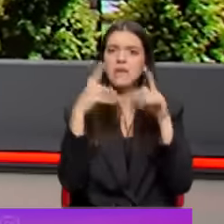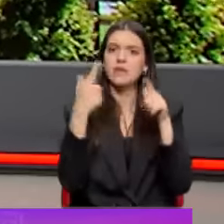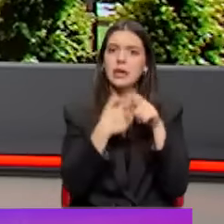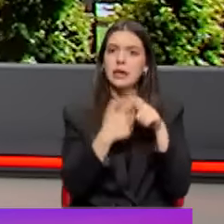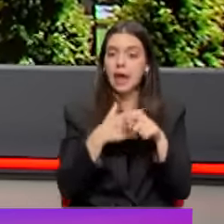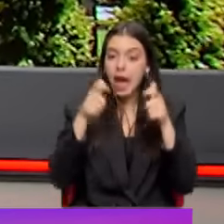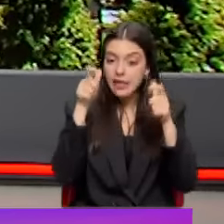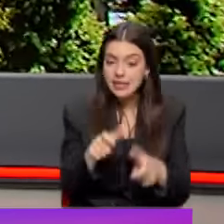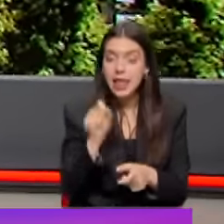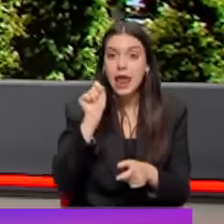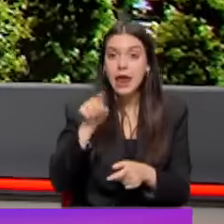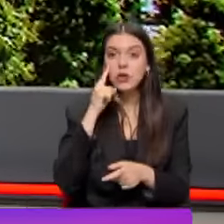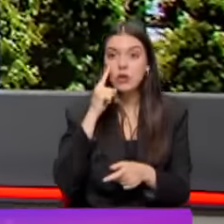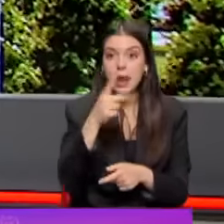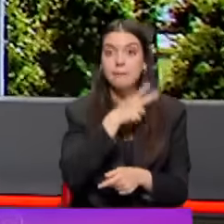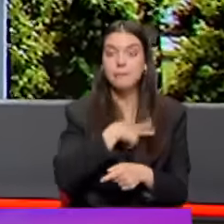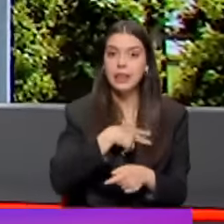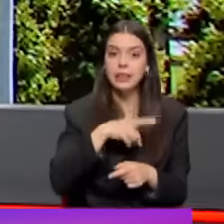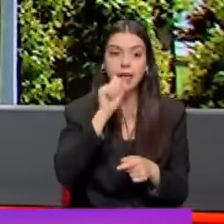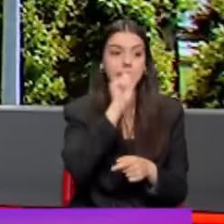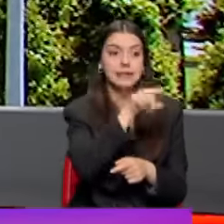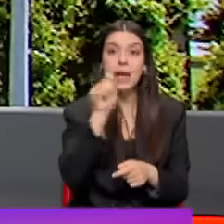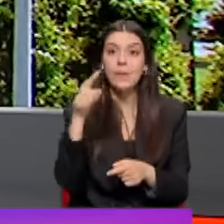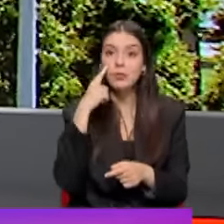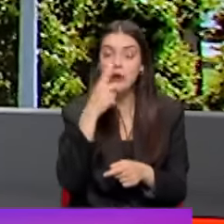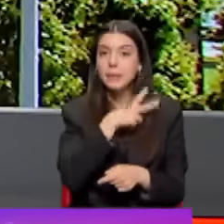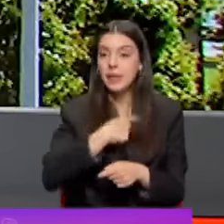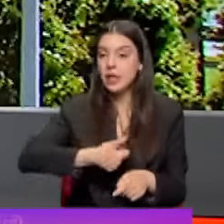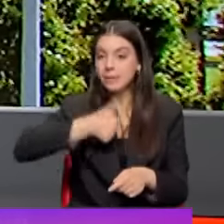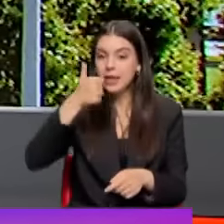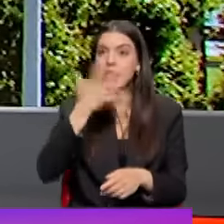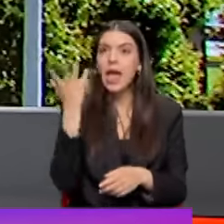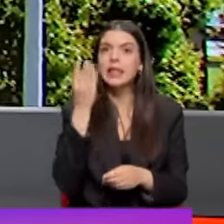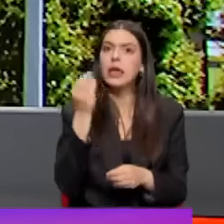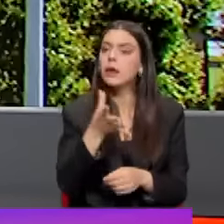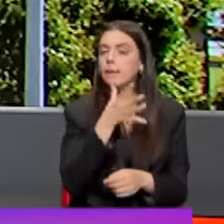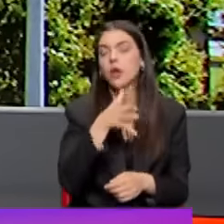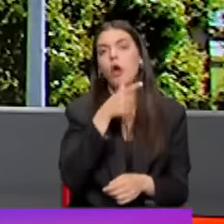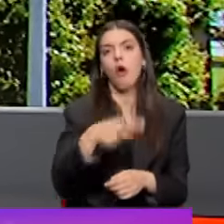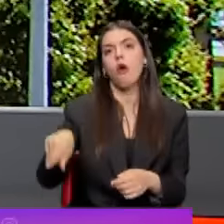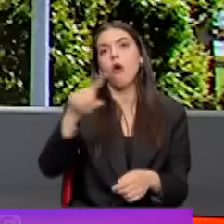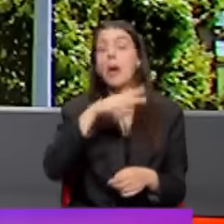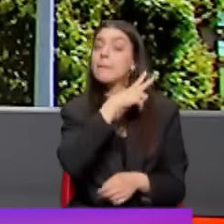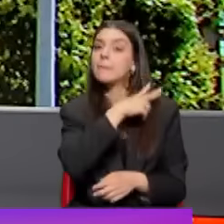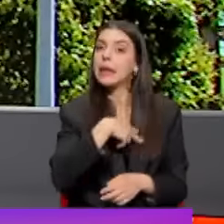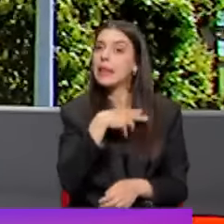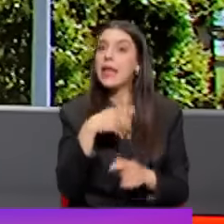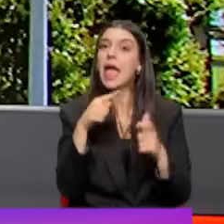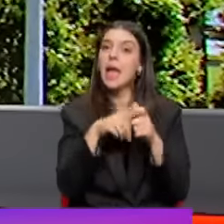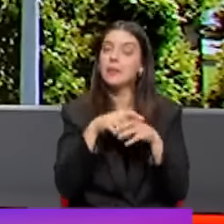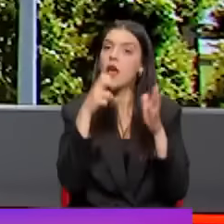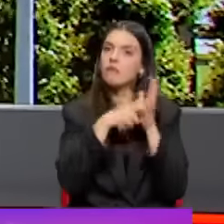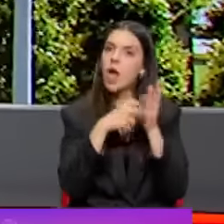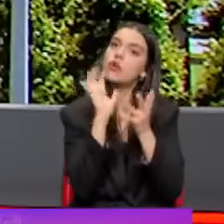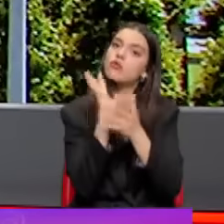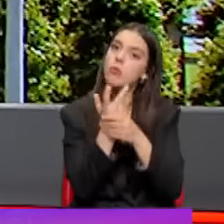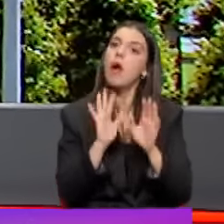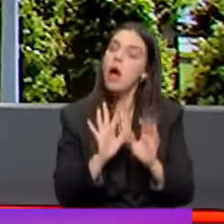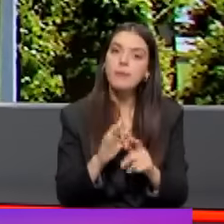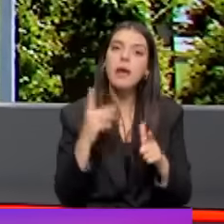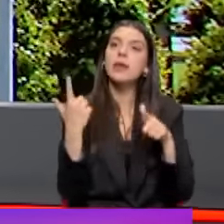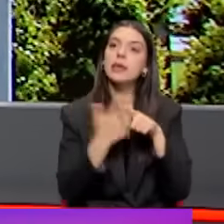belediyeler belirlesin semtine göre Belediye Başkanı seçildiği bölgeyi en iyi bilendir belediyeler emlak vergisi topluyor ama